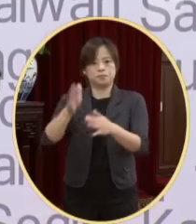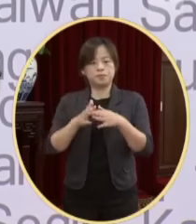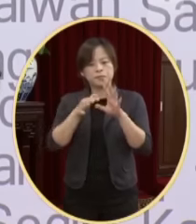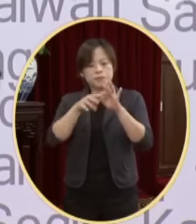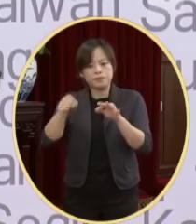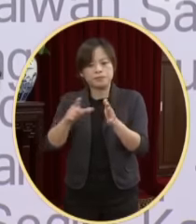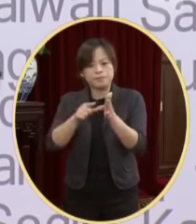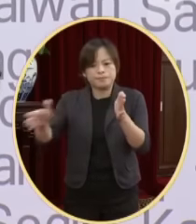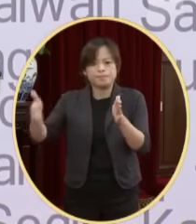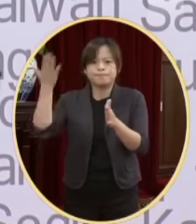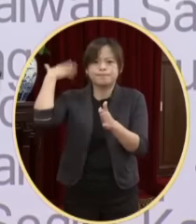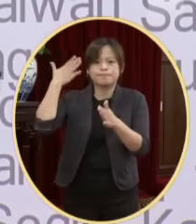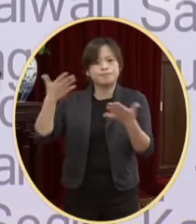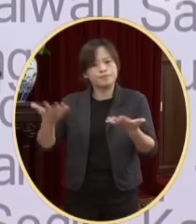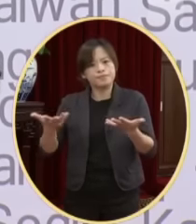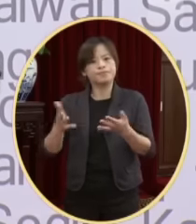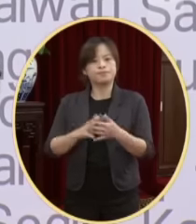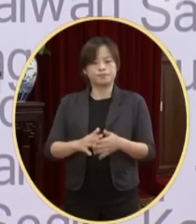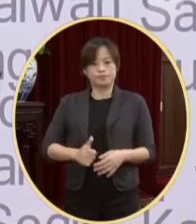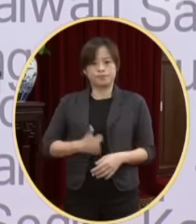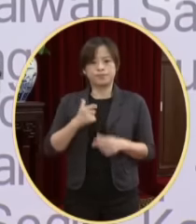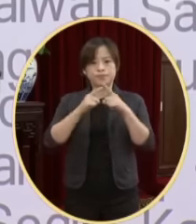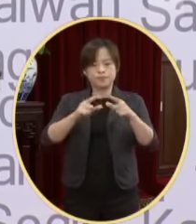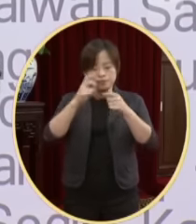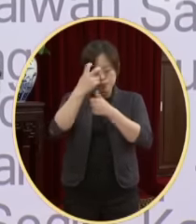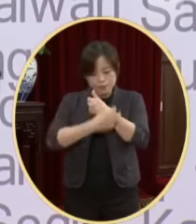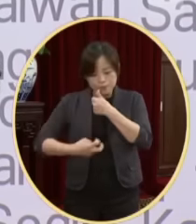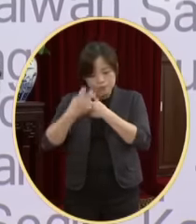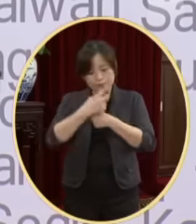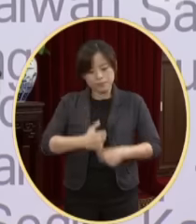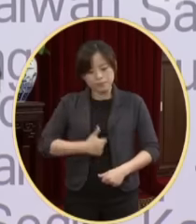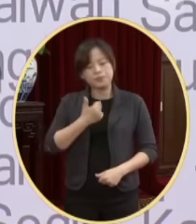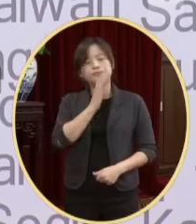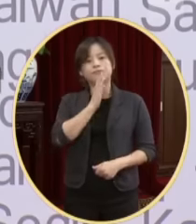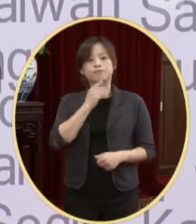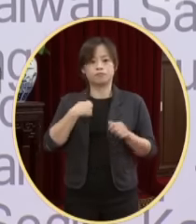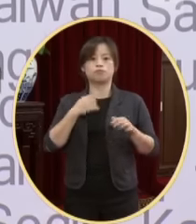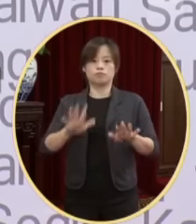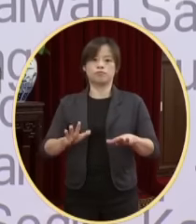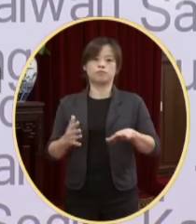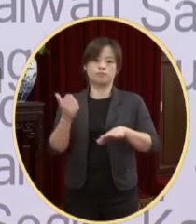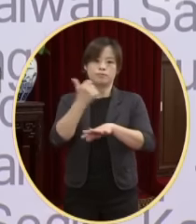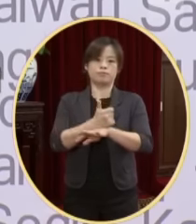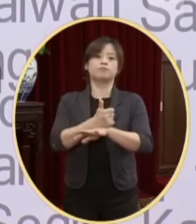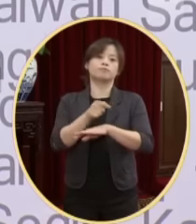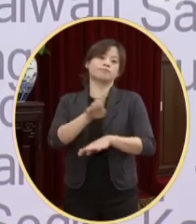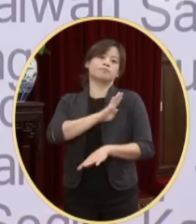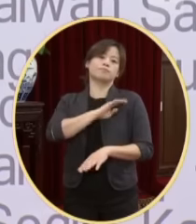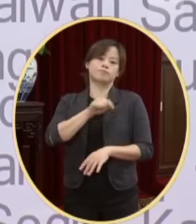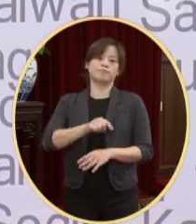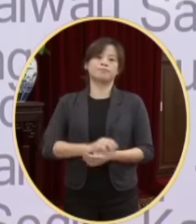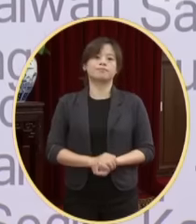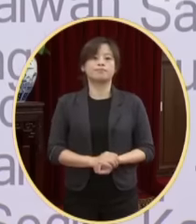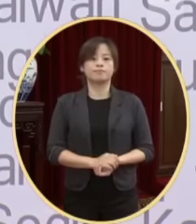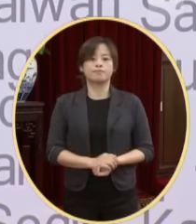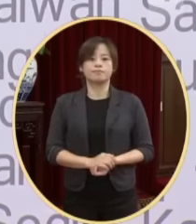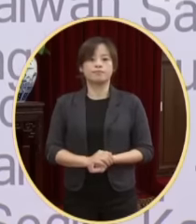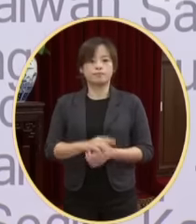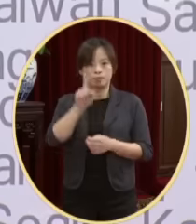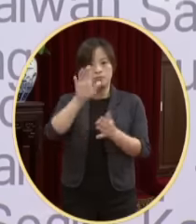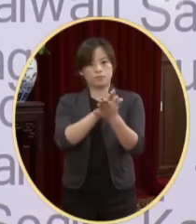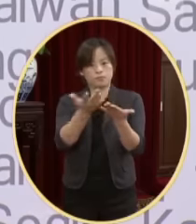为这段过去真诚反省。这就是我今天站在这里的原因。